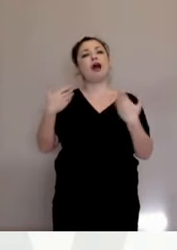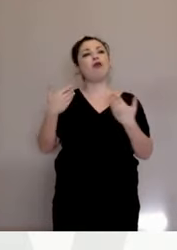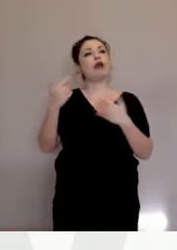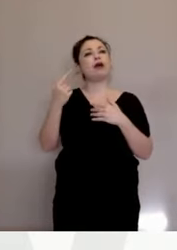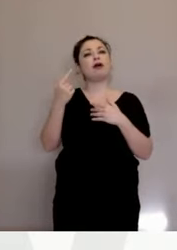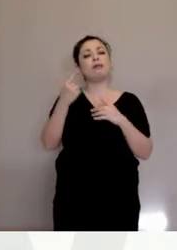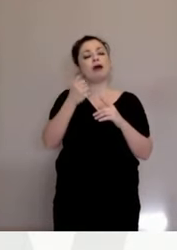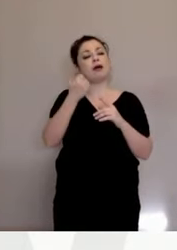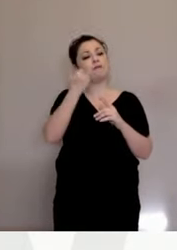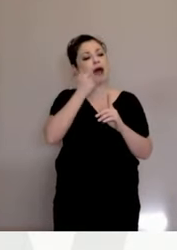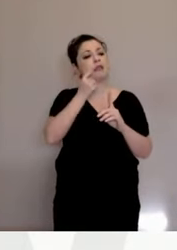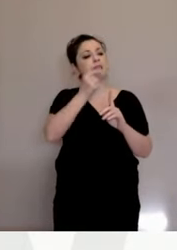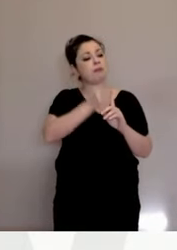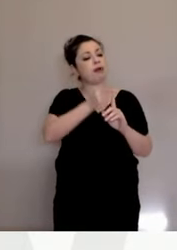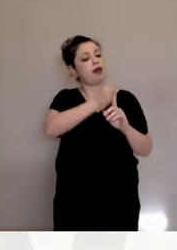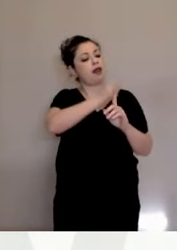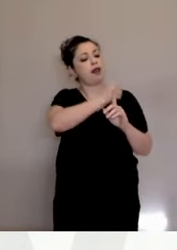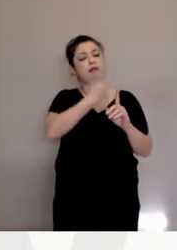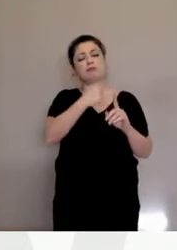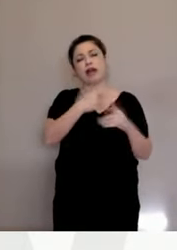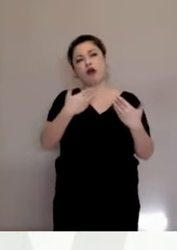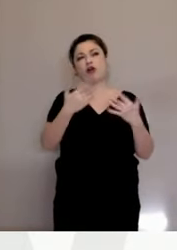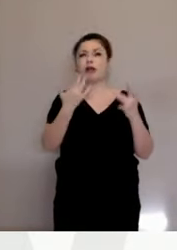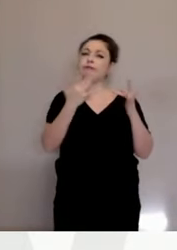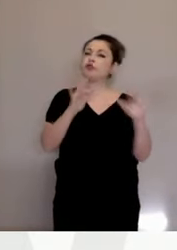padre e la madre.